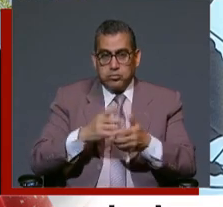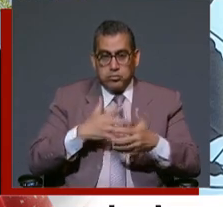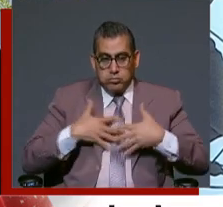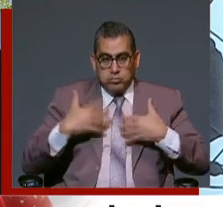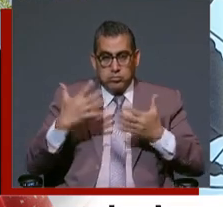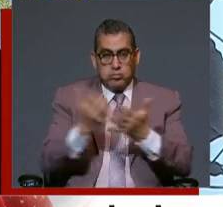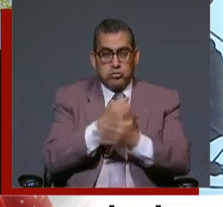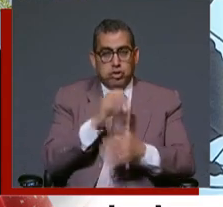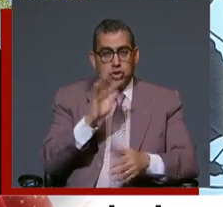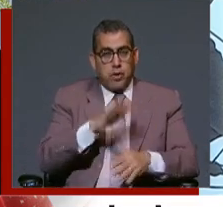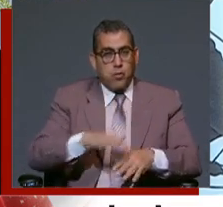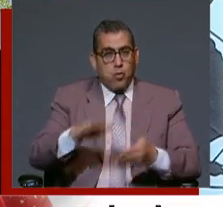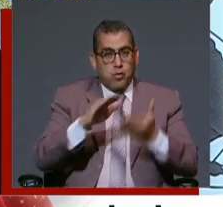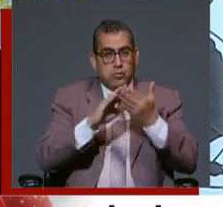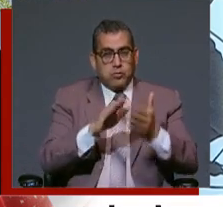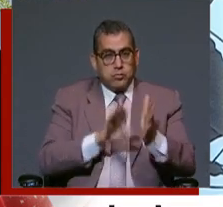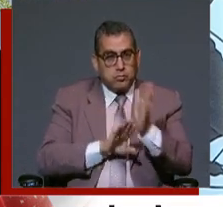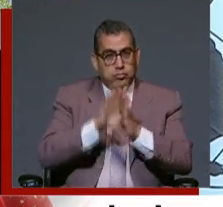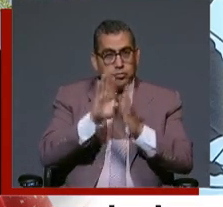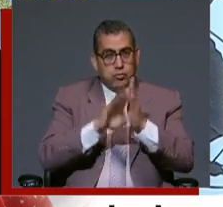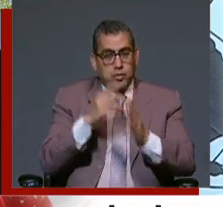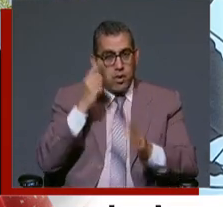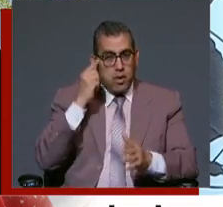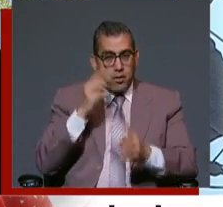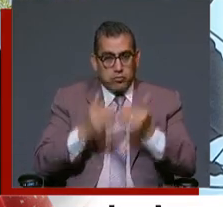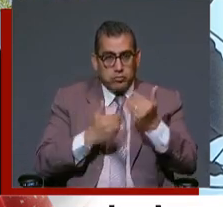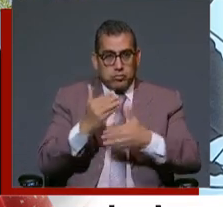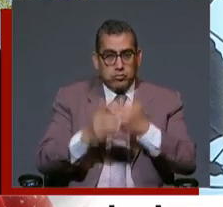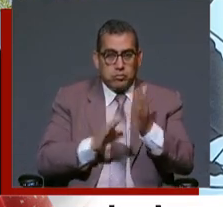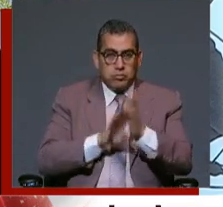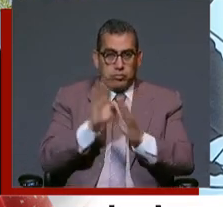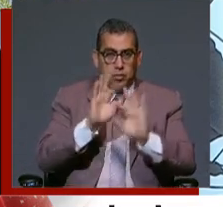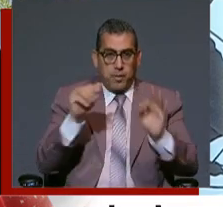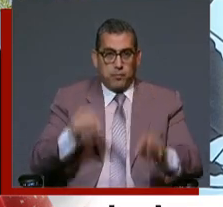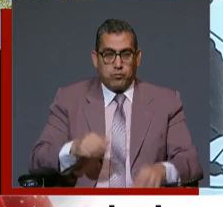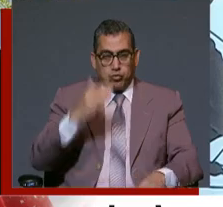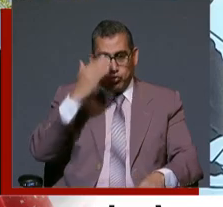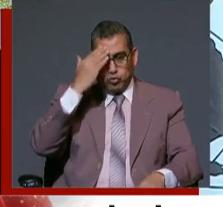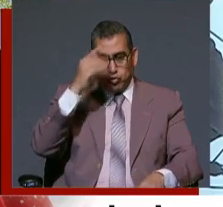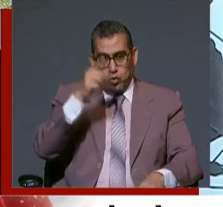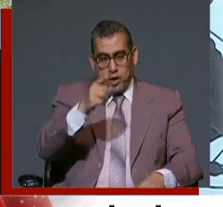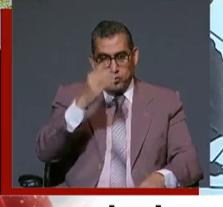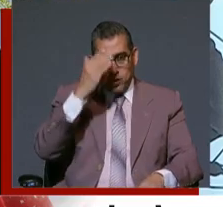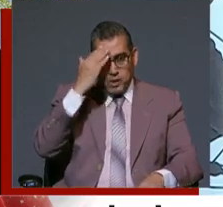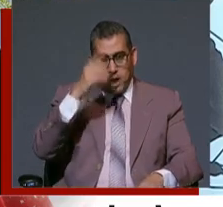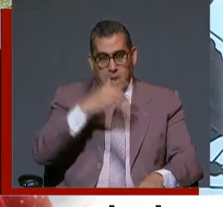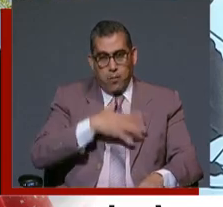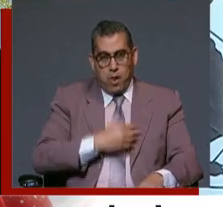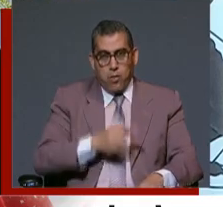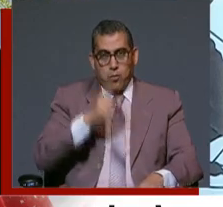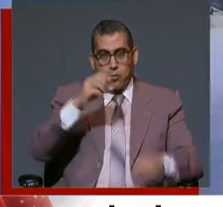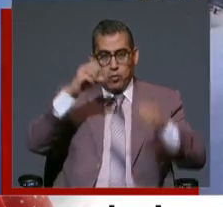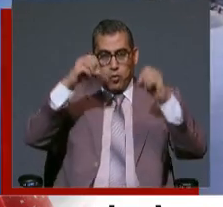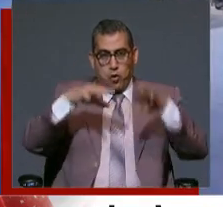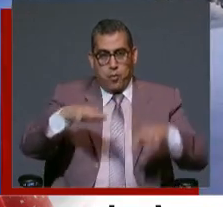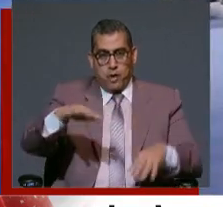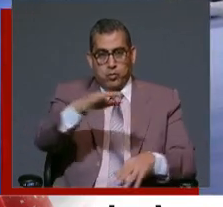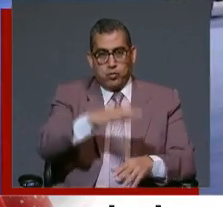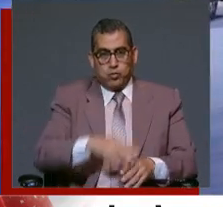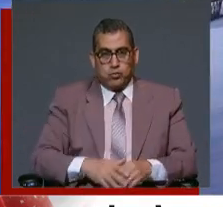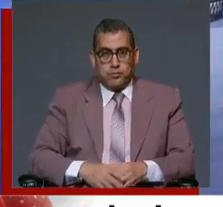شعوبنا نحو النماء والتقدم والازدهار. شكراً لكم، والسلام عليكم ورحمة